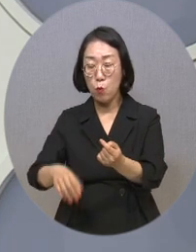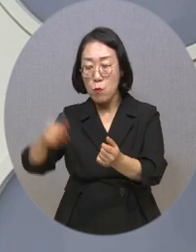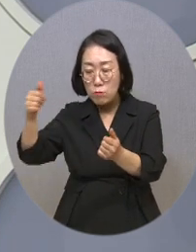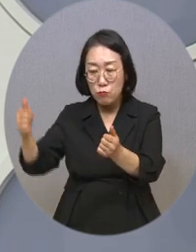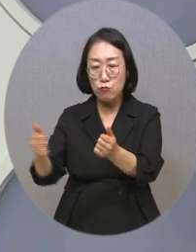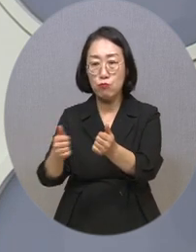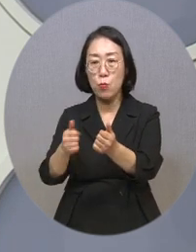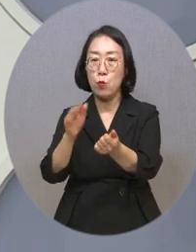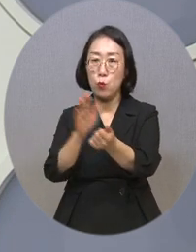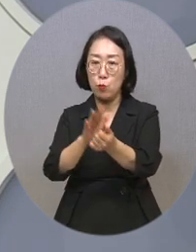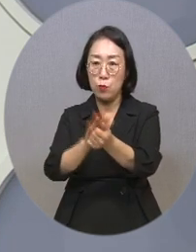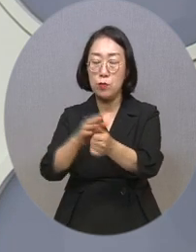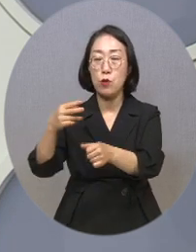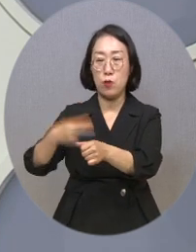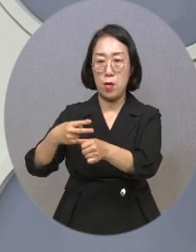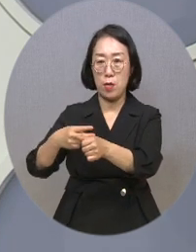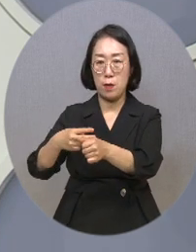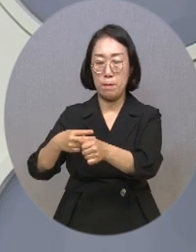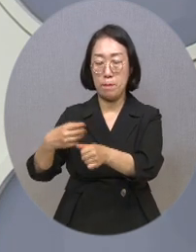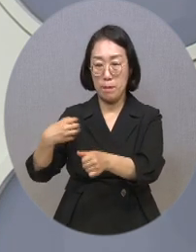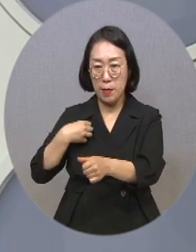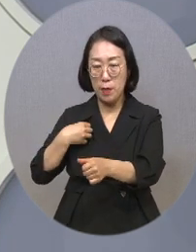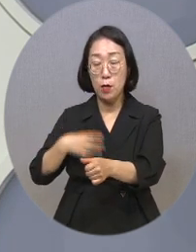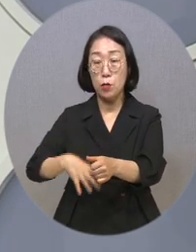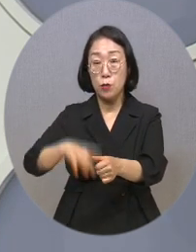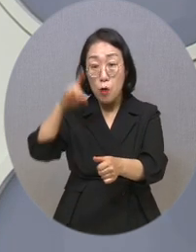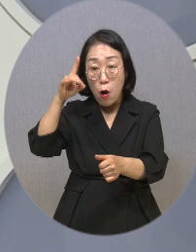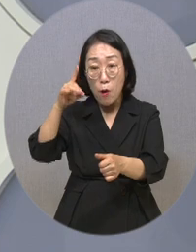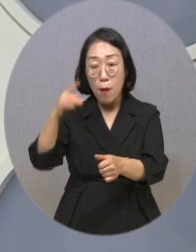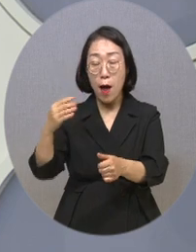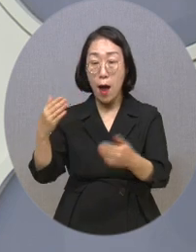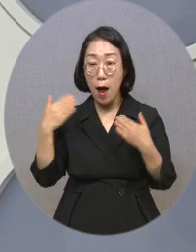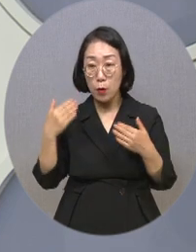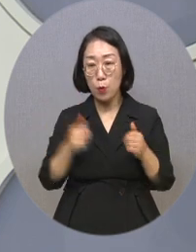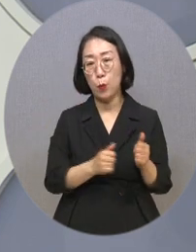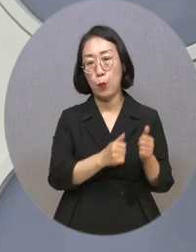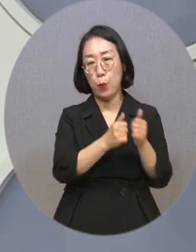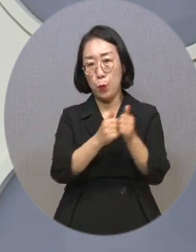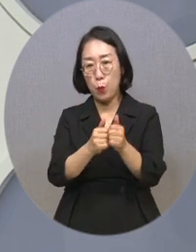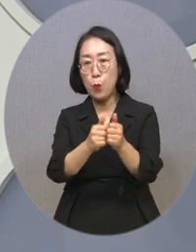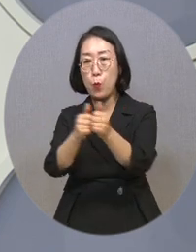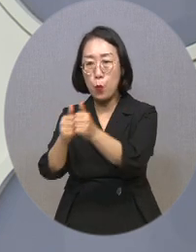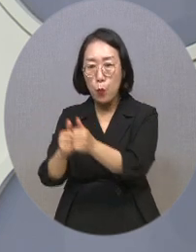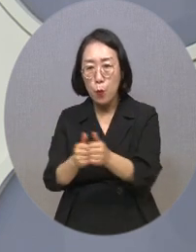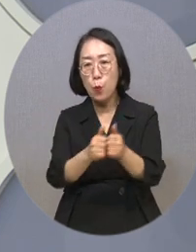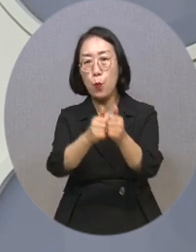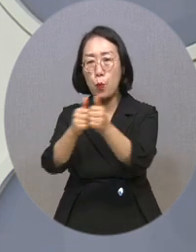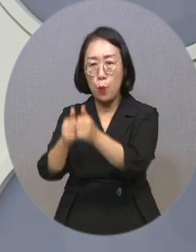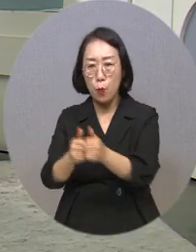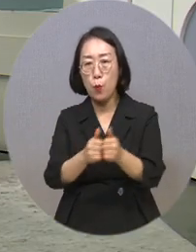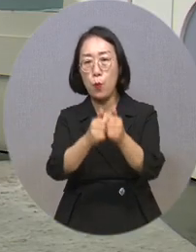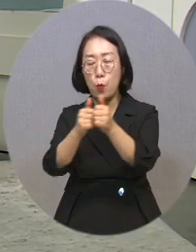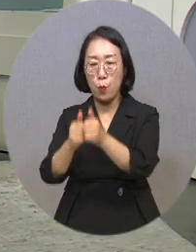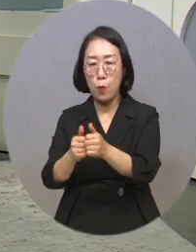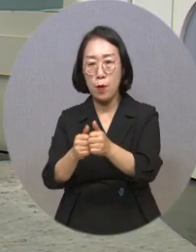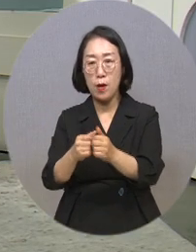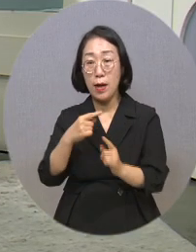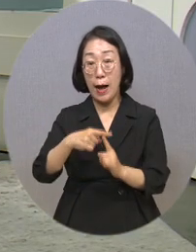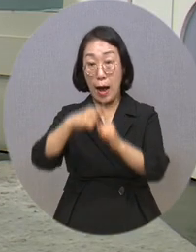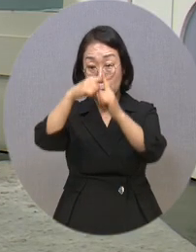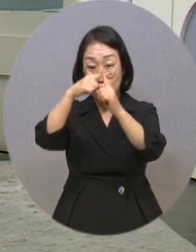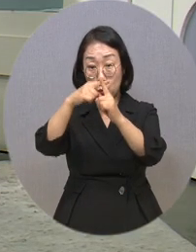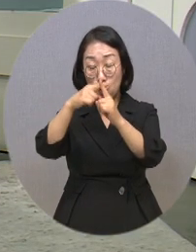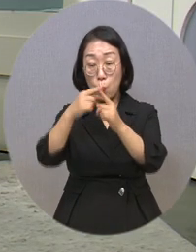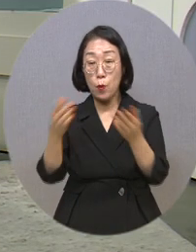보조교사까지 붙여줘가지고 학교 나올 때부터 갈 때까지는 아예 보조교사가 간호사 출신의 보조교사인데